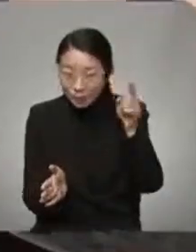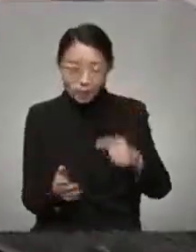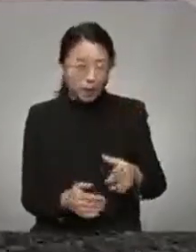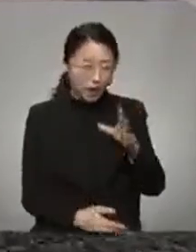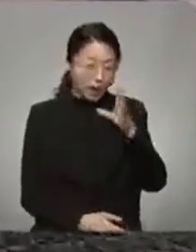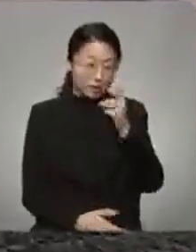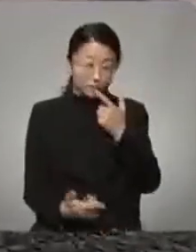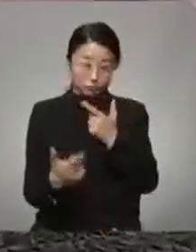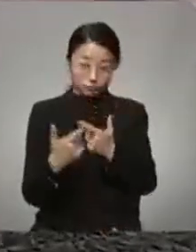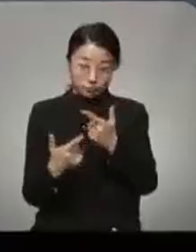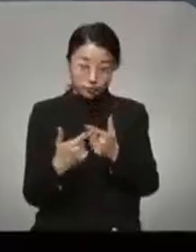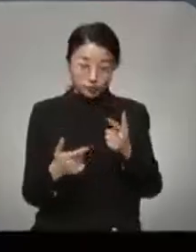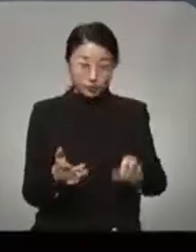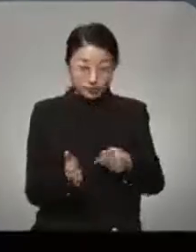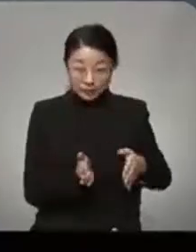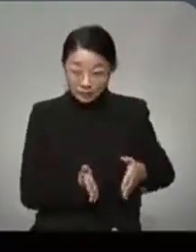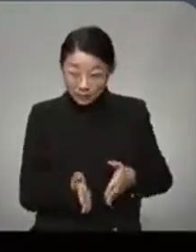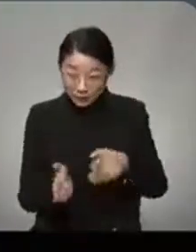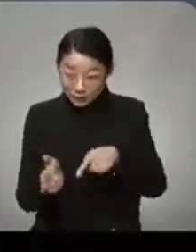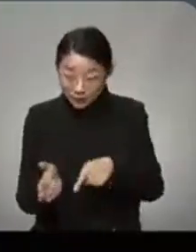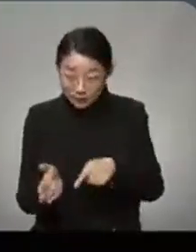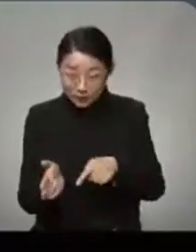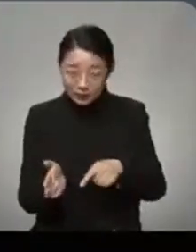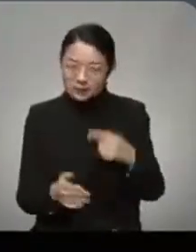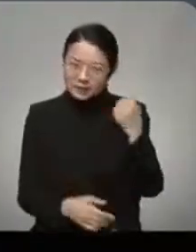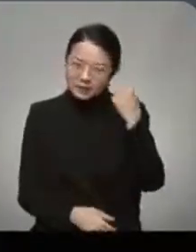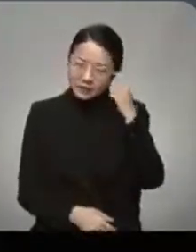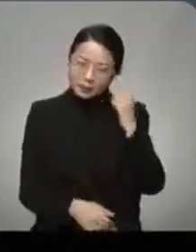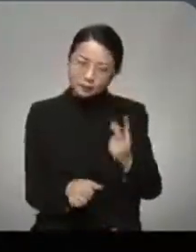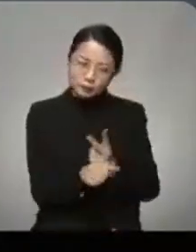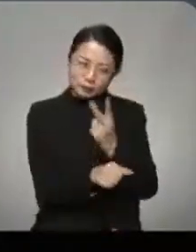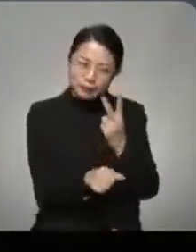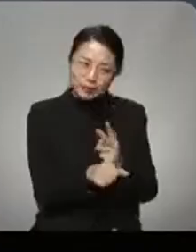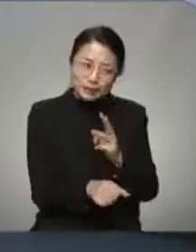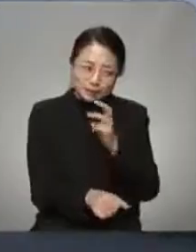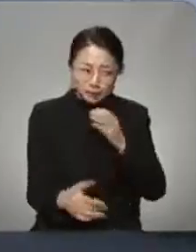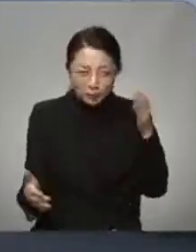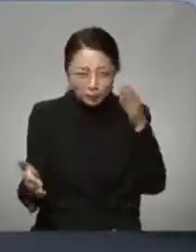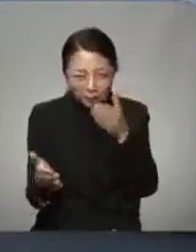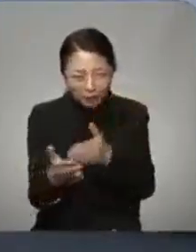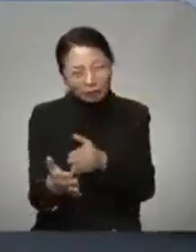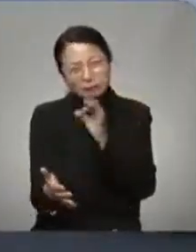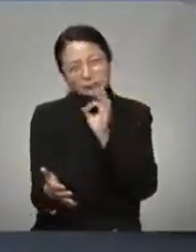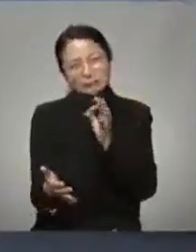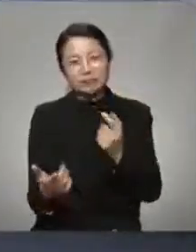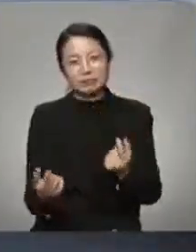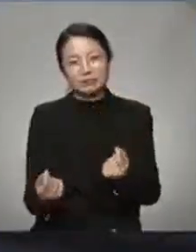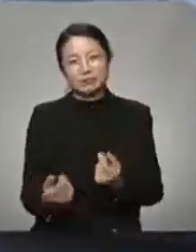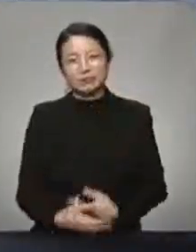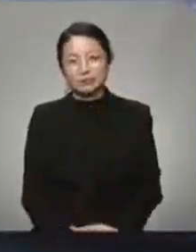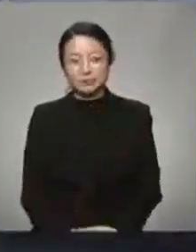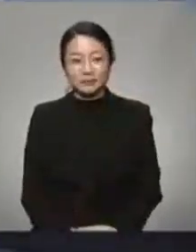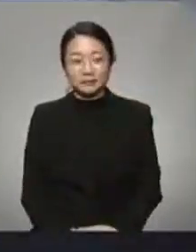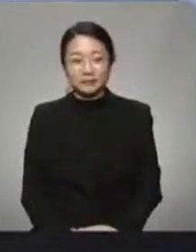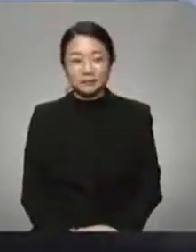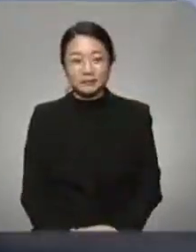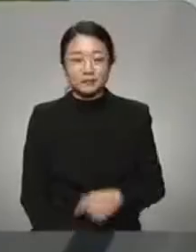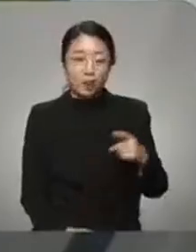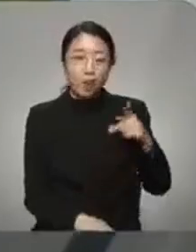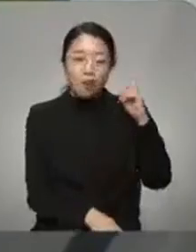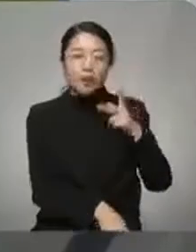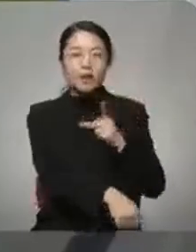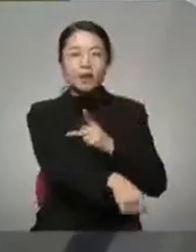부산까지 열차 이동 시간은 당초 기대한 두시간 30분 대에 못 미칠 전망입니다 투입을 예정한